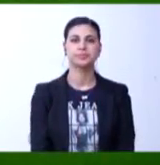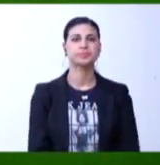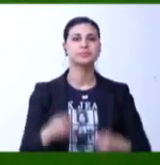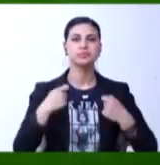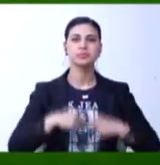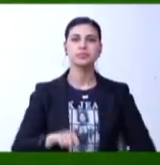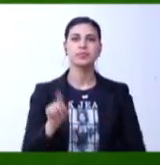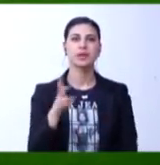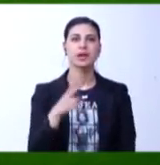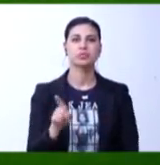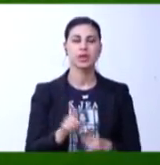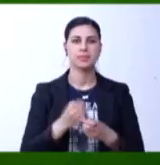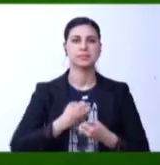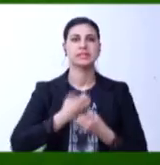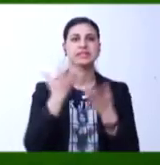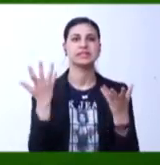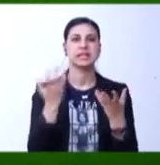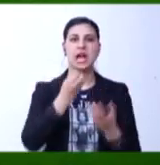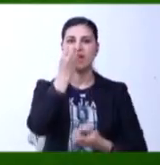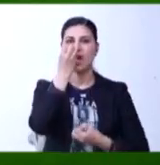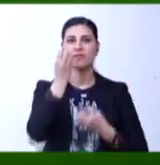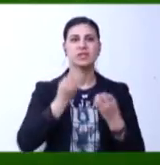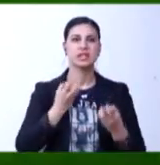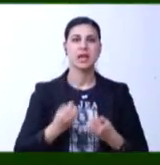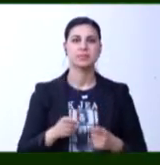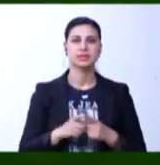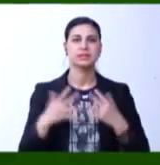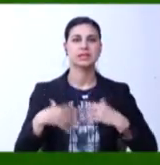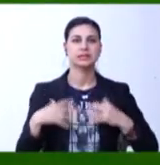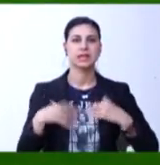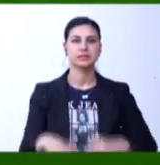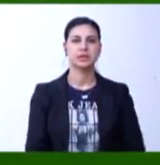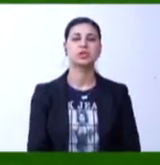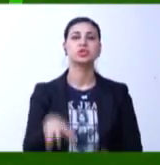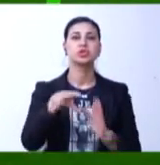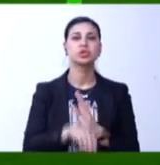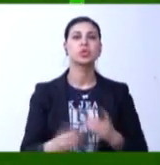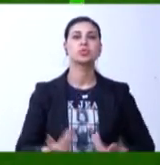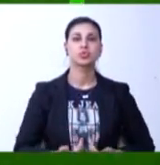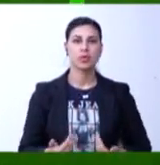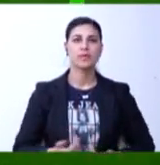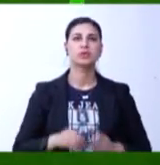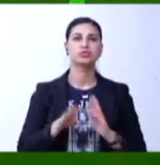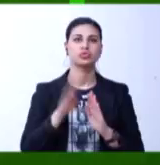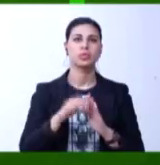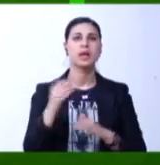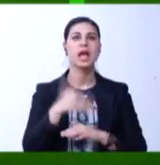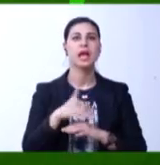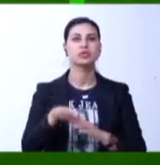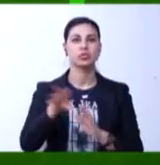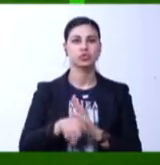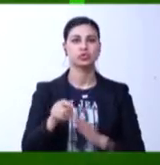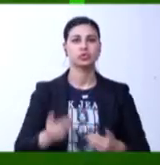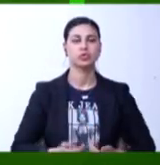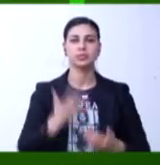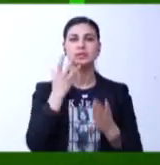ჩაიცვათ კაშკაშა ფერის, ყვავილებით მოჩითული ტანსაცმელი. შინაური ცხოველი უმჯობესია დააბინაოთ ეზოში და